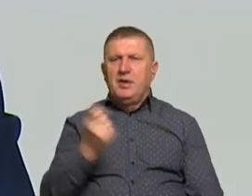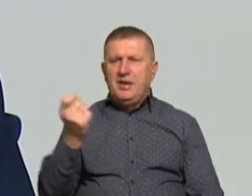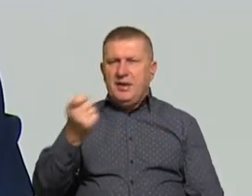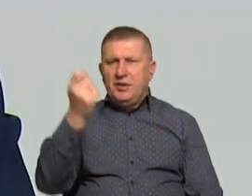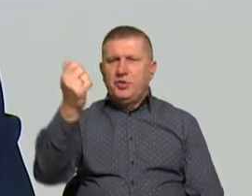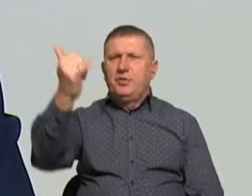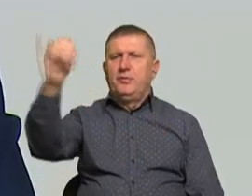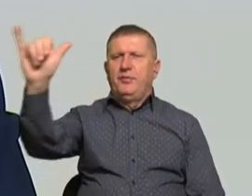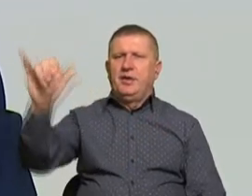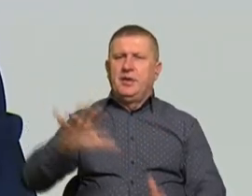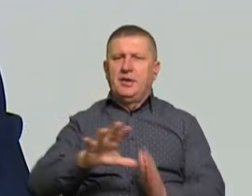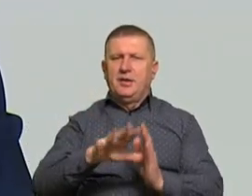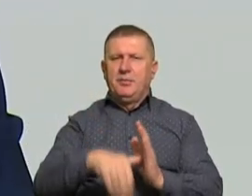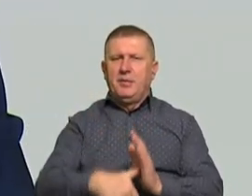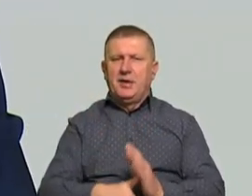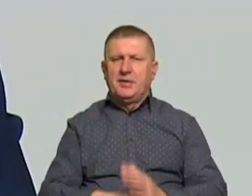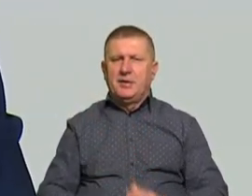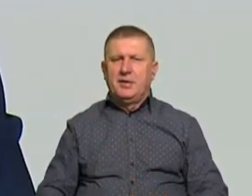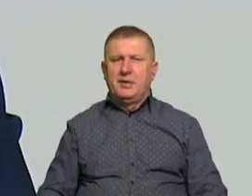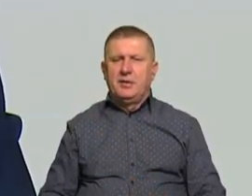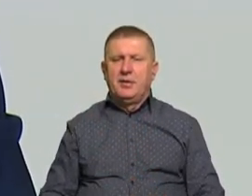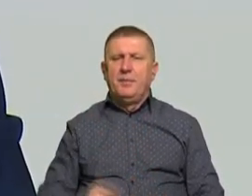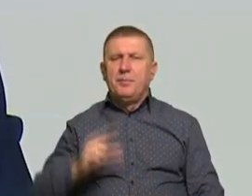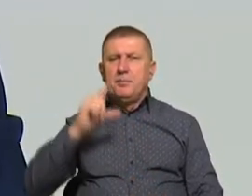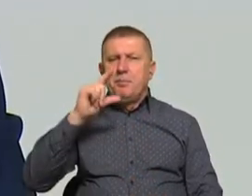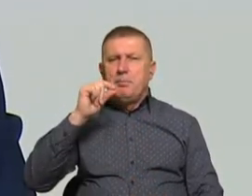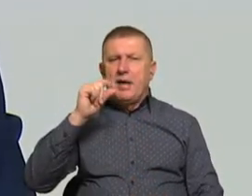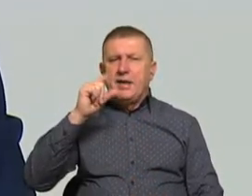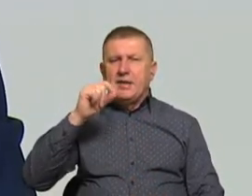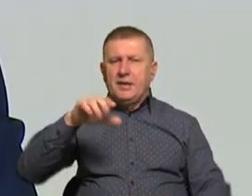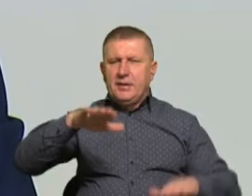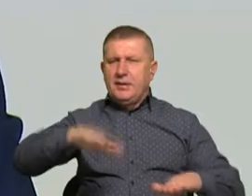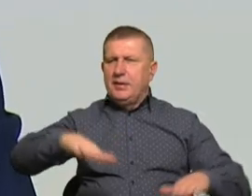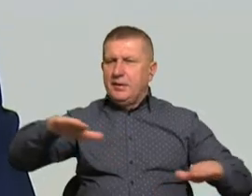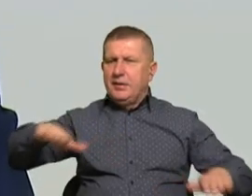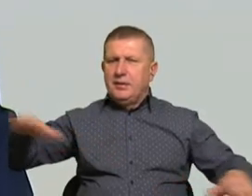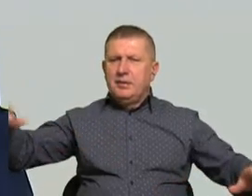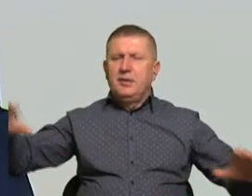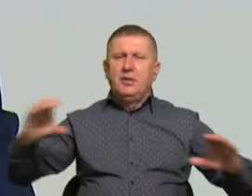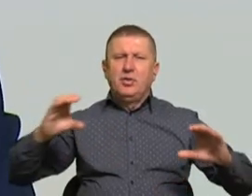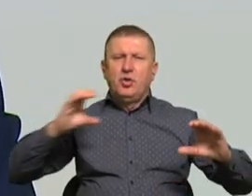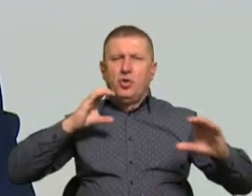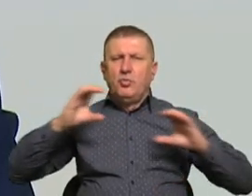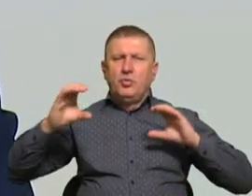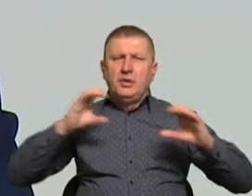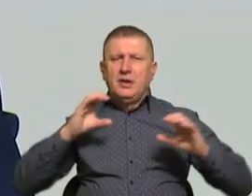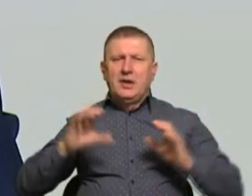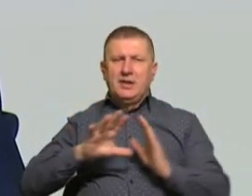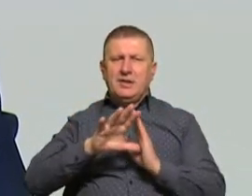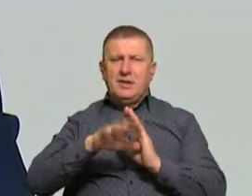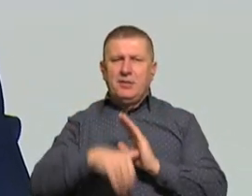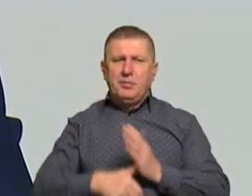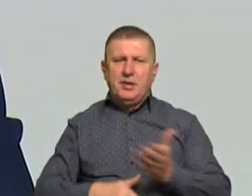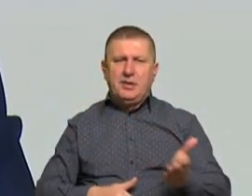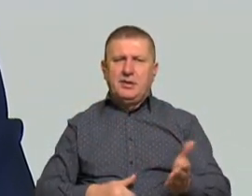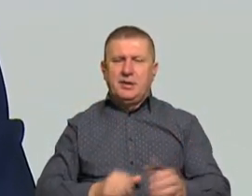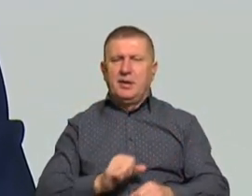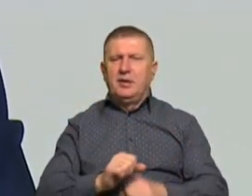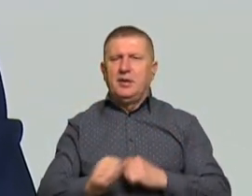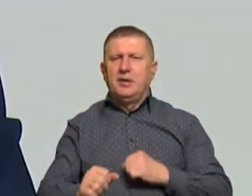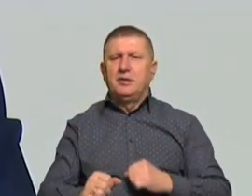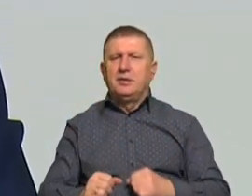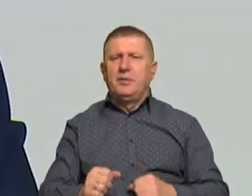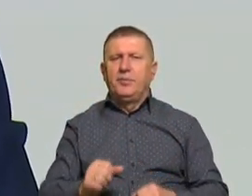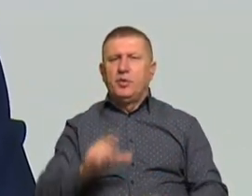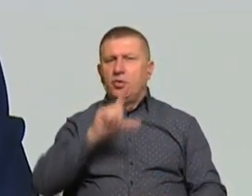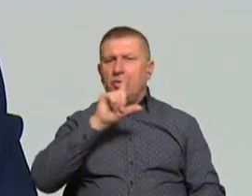nas oglądają. Strefa płatnego parkowania to jest element komunikacji miejskiej, tylko nie wszyscy to rozumieją. W tej chwili mieszkańcy upominają